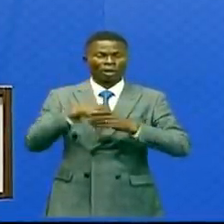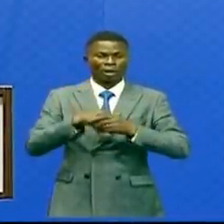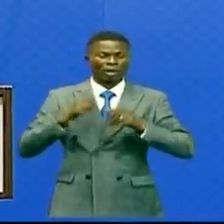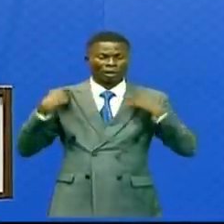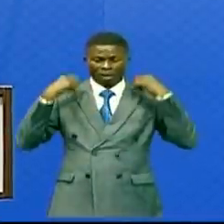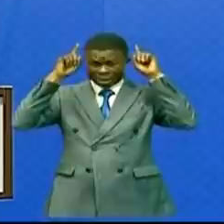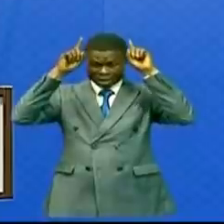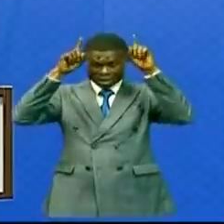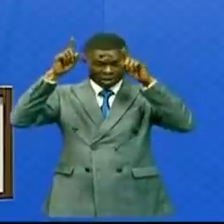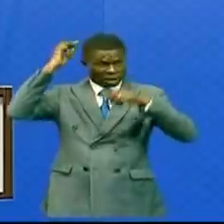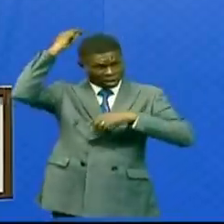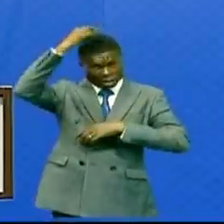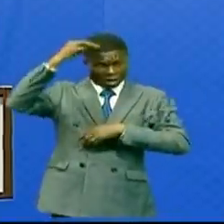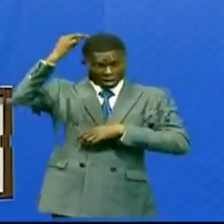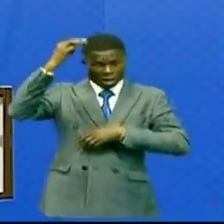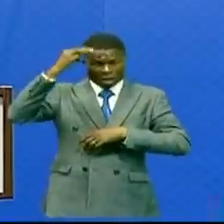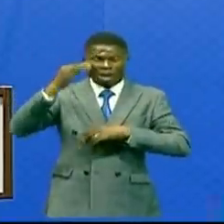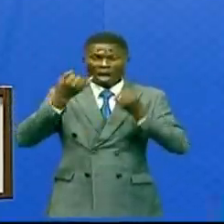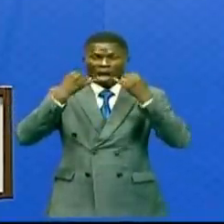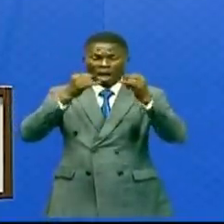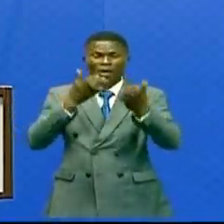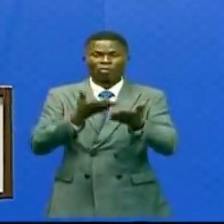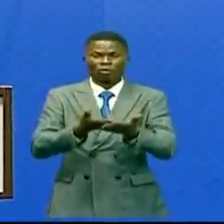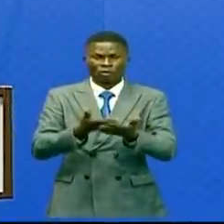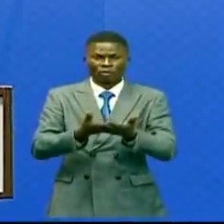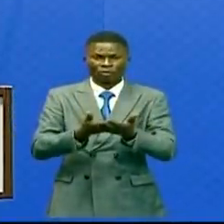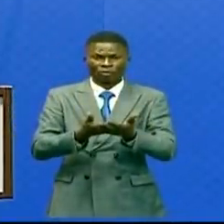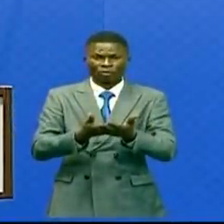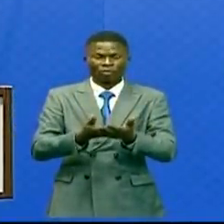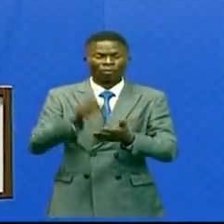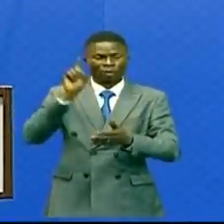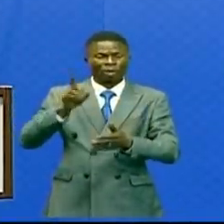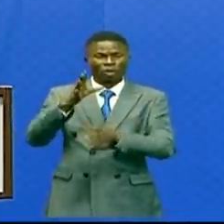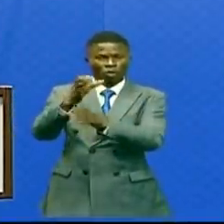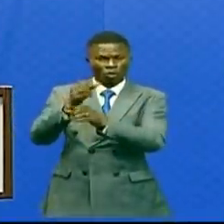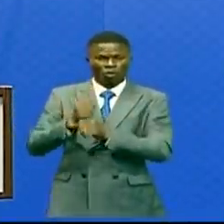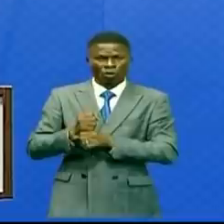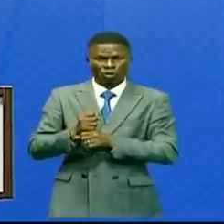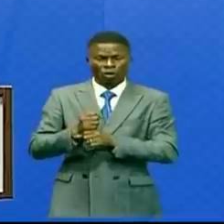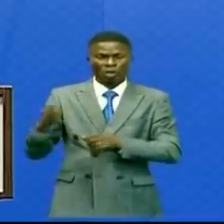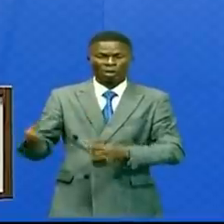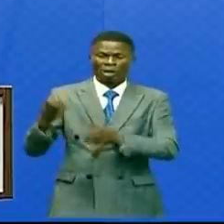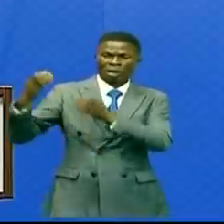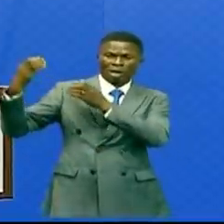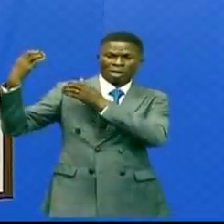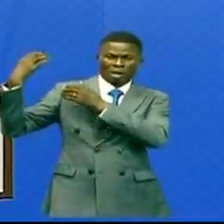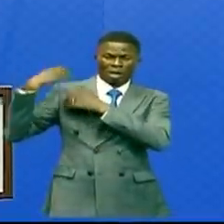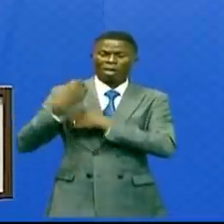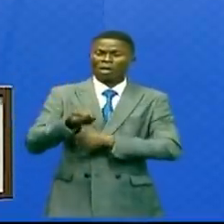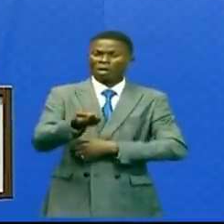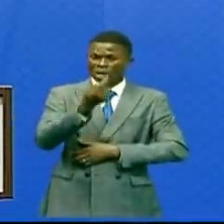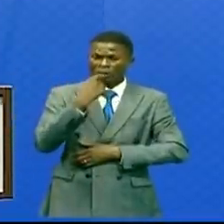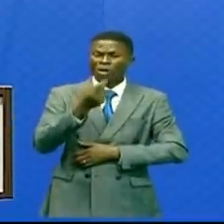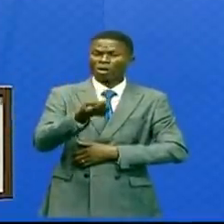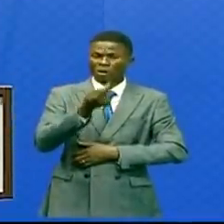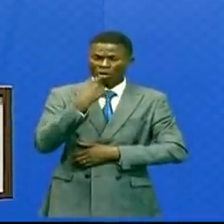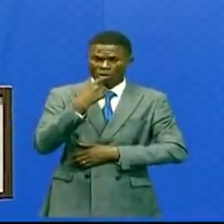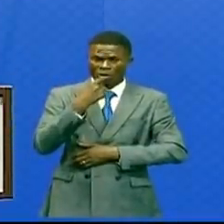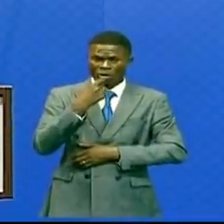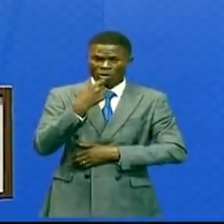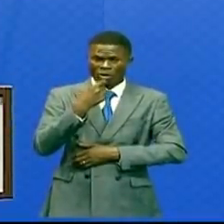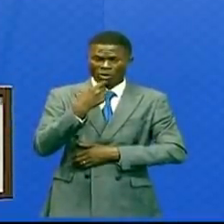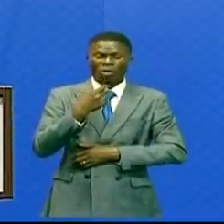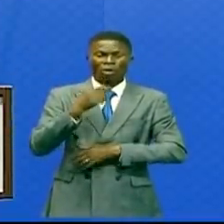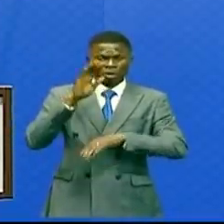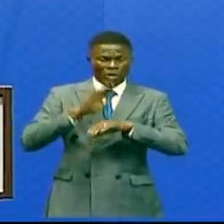vertèbres cervicales a été diagnostiquée et qu'il bénéficie d'une prise en charge médicamenteuse. Il n'a donc